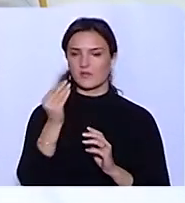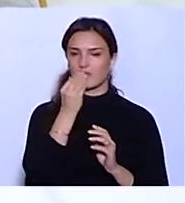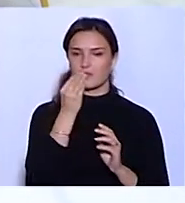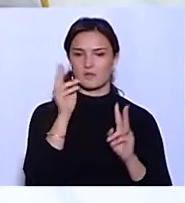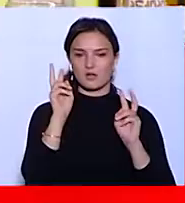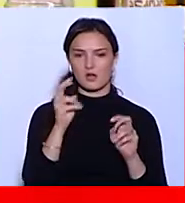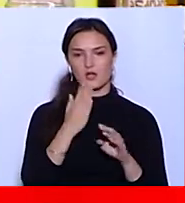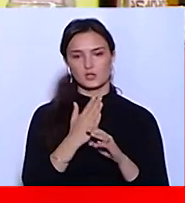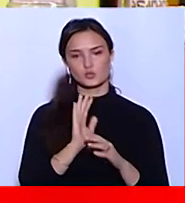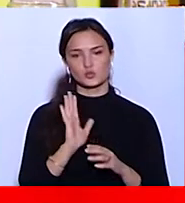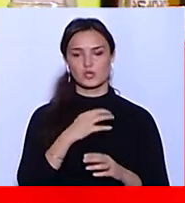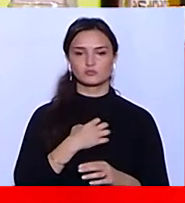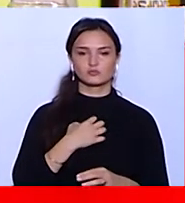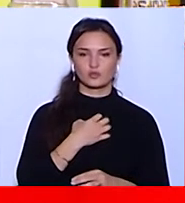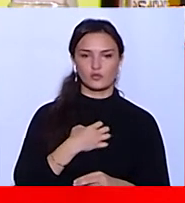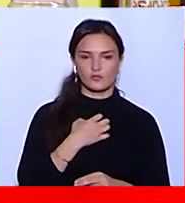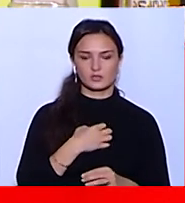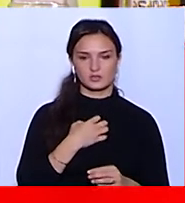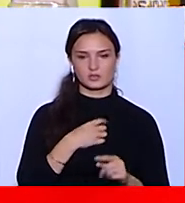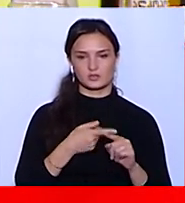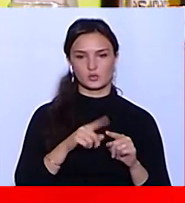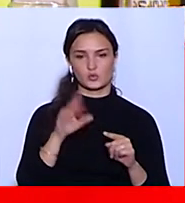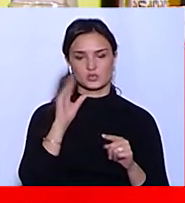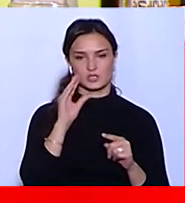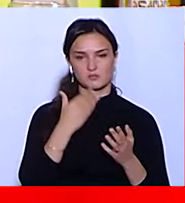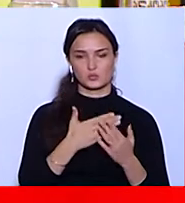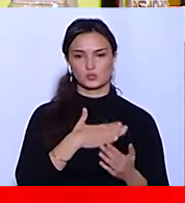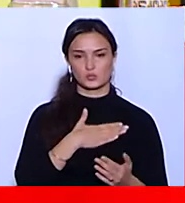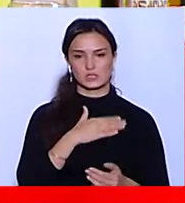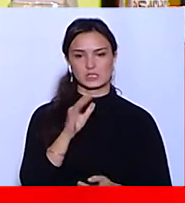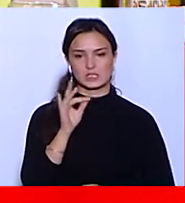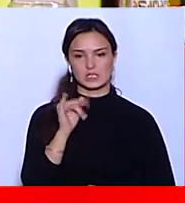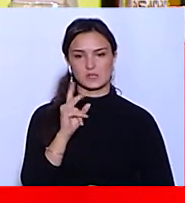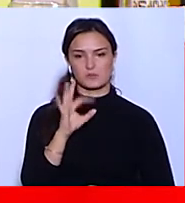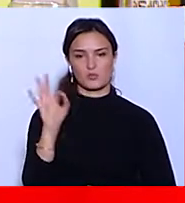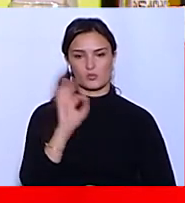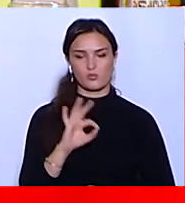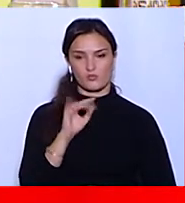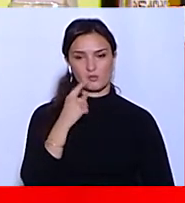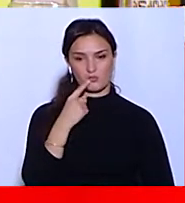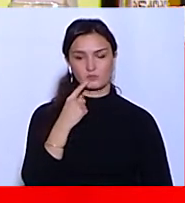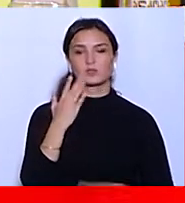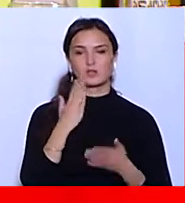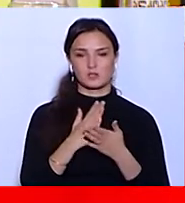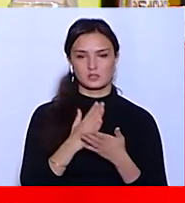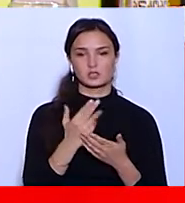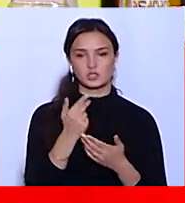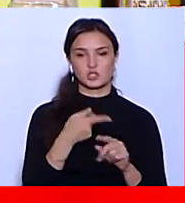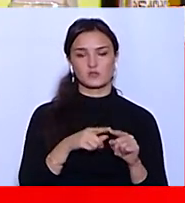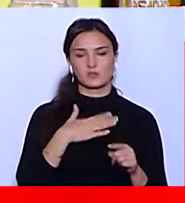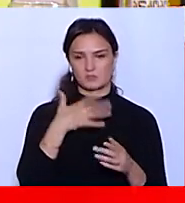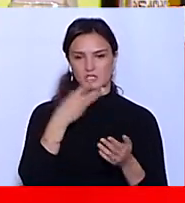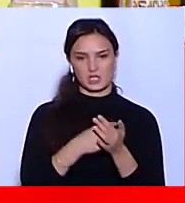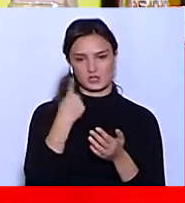კვება. Არის თუ არა ასეთი მნიშვნელოვანი ინსტრუმენტი, როდესაც მაგალითად უძუს კიბოზე ვსაუბრობ. Და შევთანხმდით, რომ არის, ეს არ არის ჩვენი